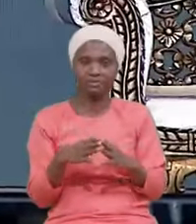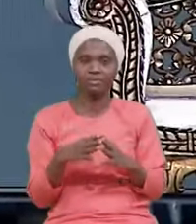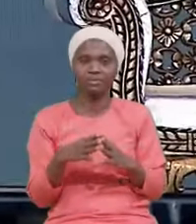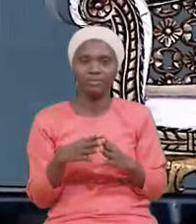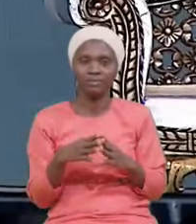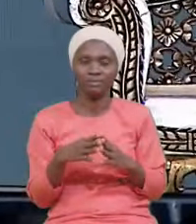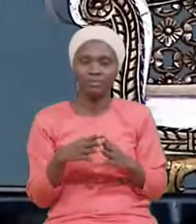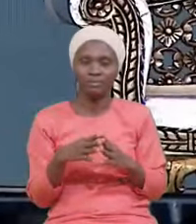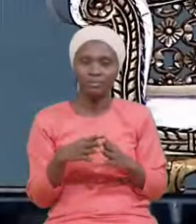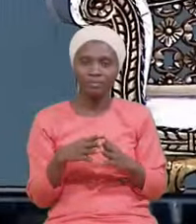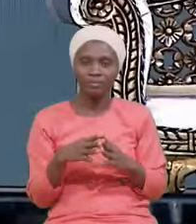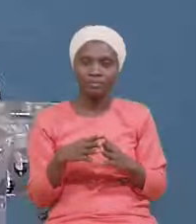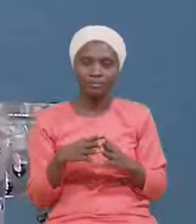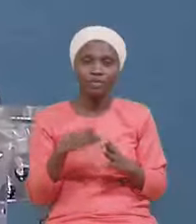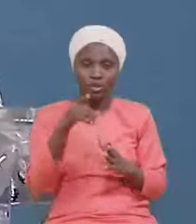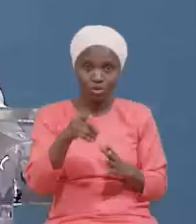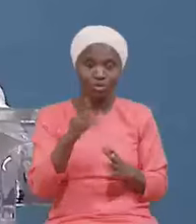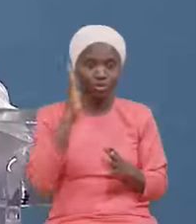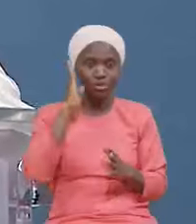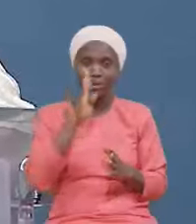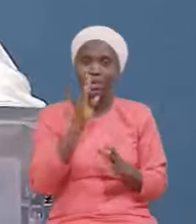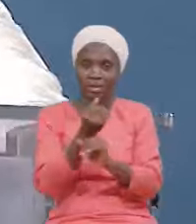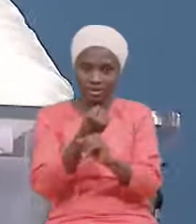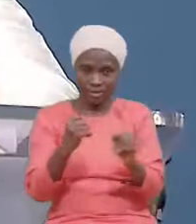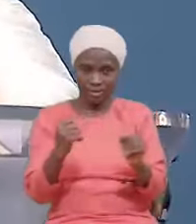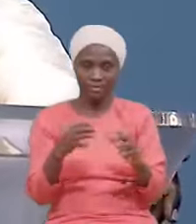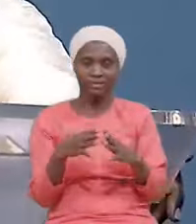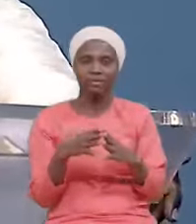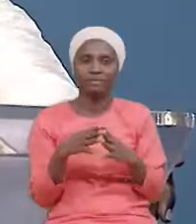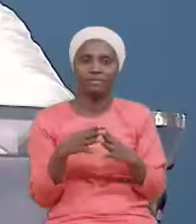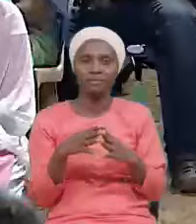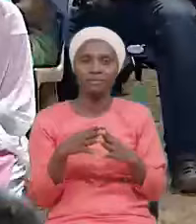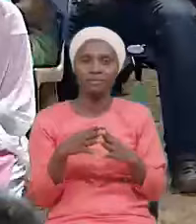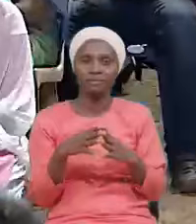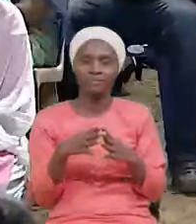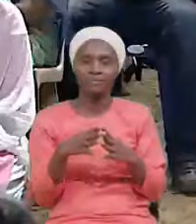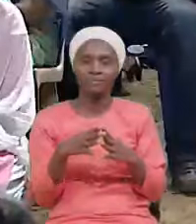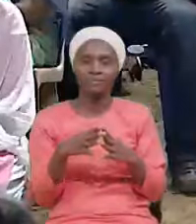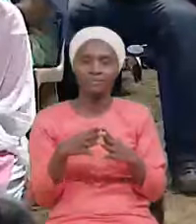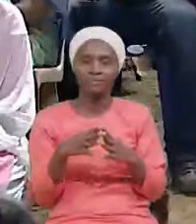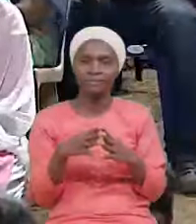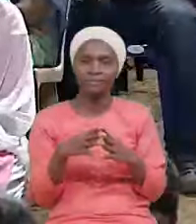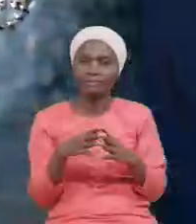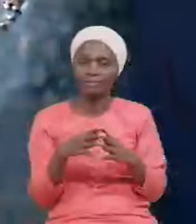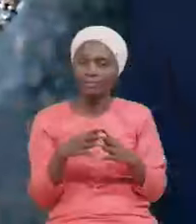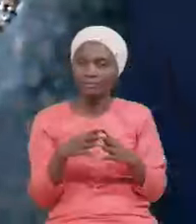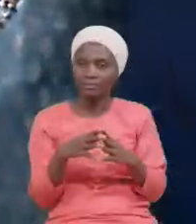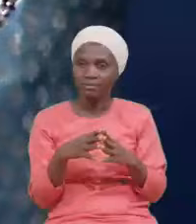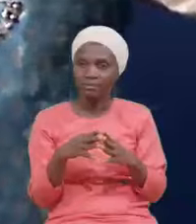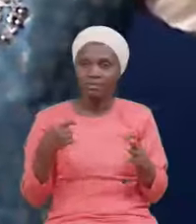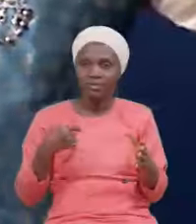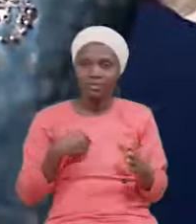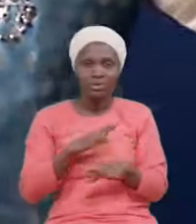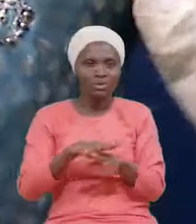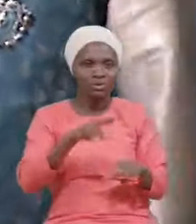మీరు రక్షింపబడతారు thou shalt be saved మీరు రక్షింపబడతారు we don't need to go to a